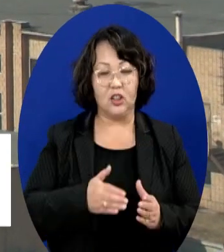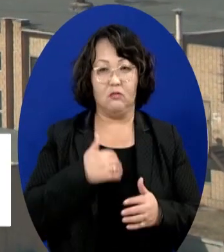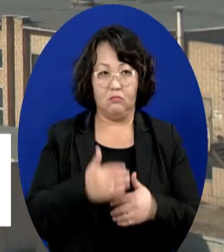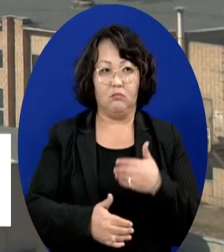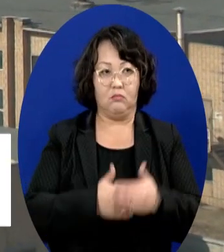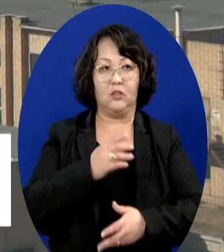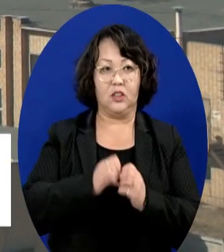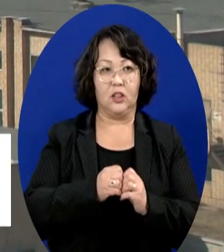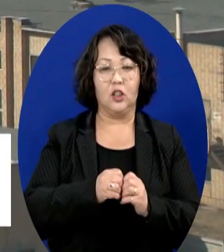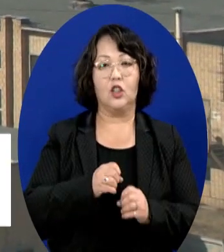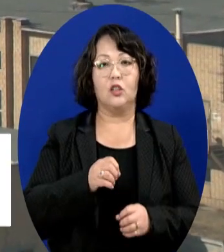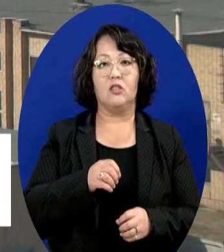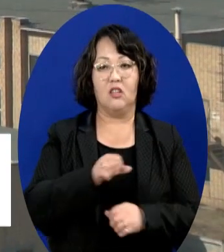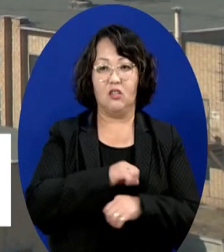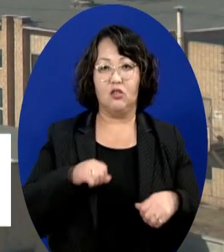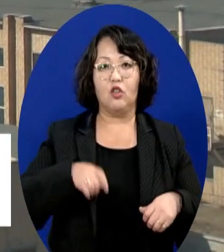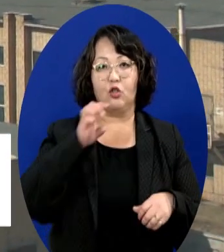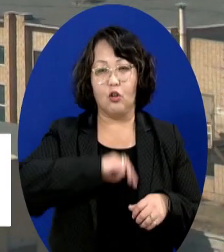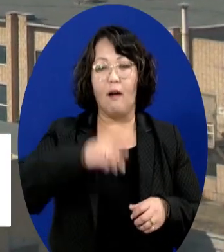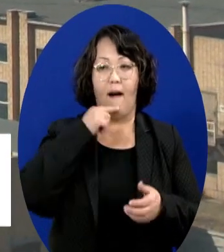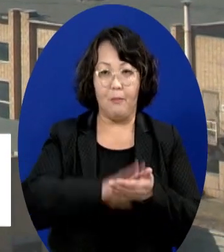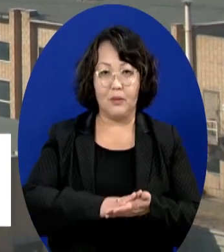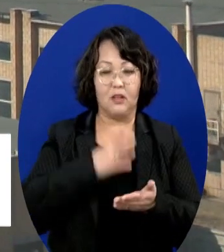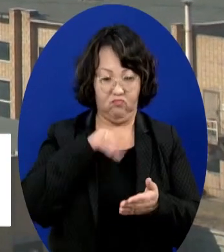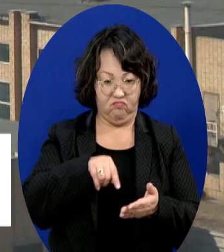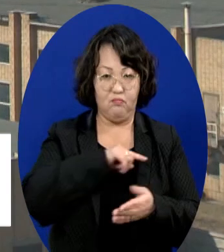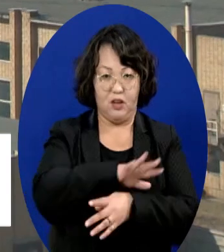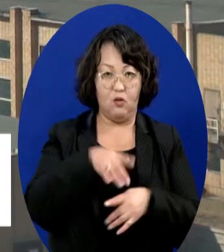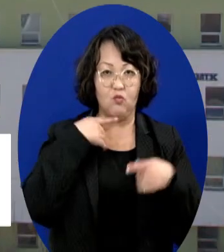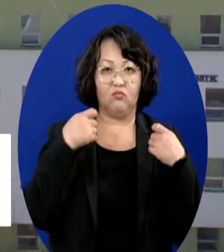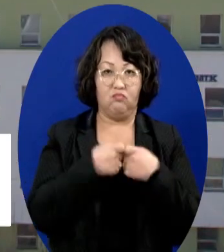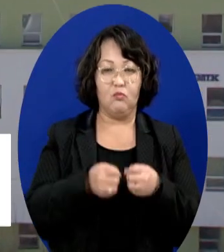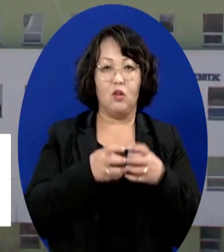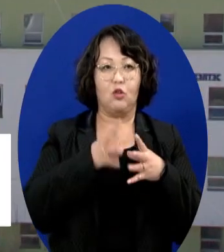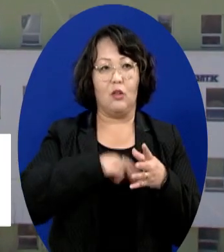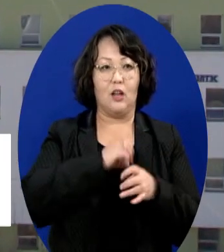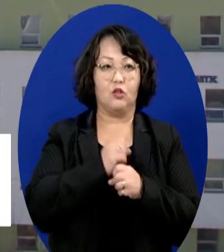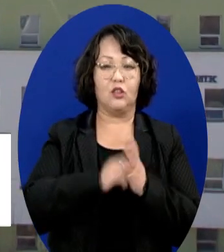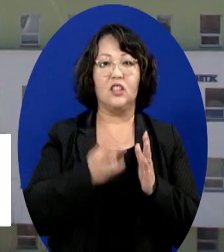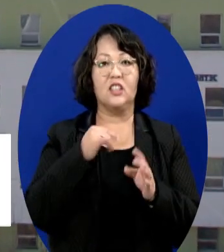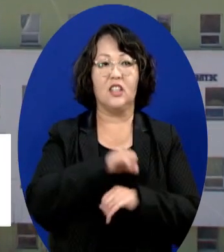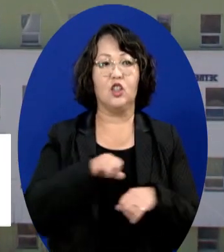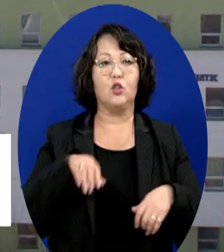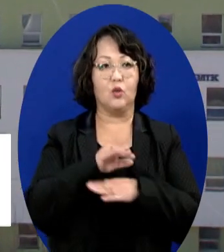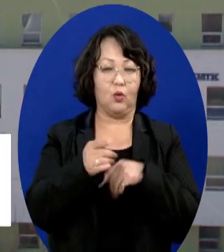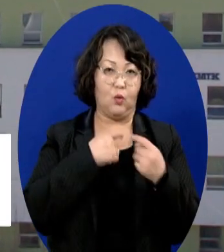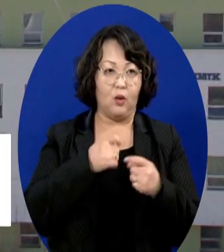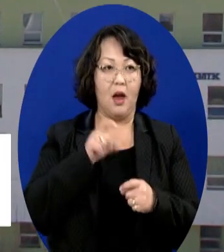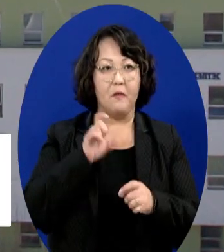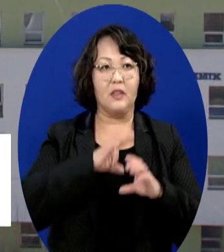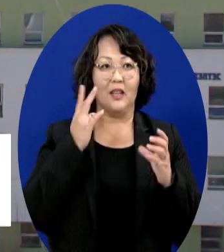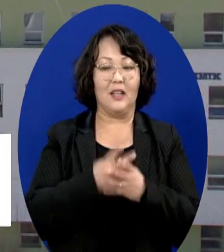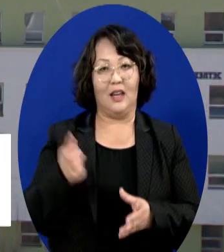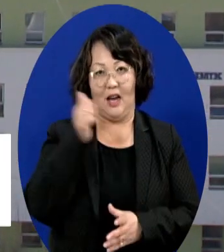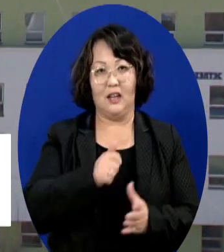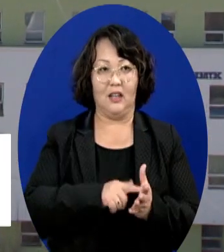хурлын даргаар сонгогдсон нөхцөлд Улаанбаатар хотын тулгамдсан асуудлуудыг эренб дараатаагаар шийдвэрлэх за сонгогчдод өгсөн амлалтуудаа